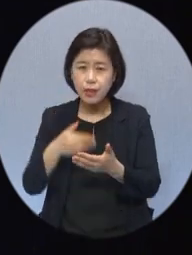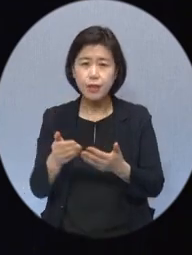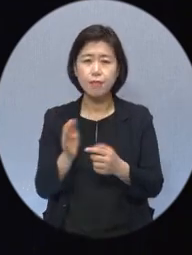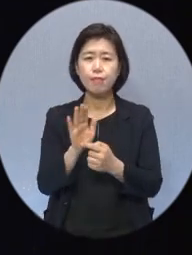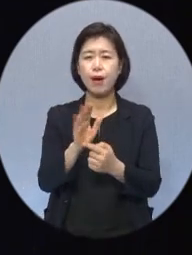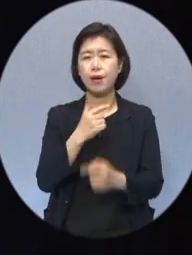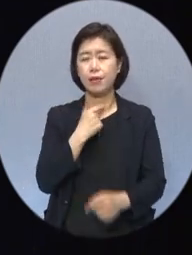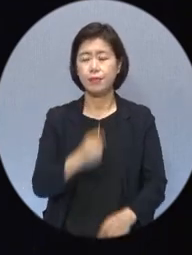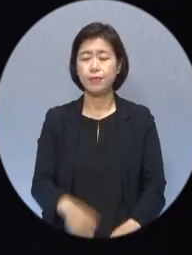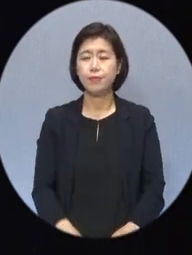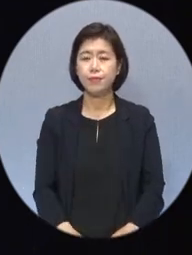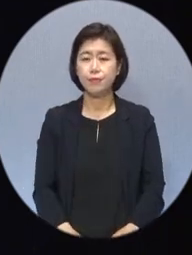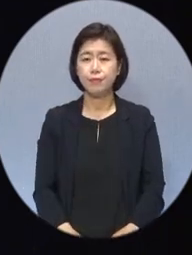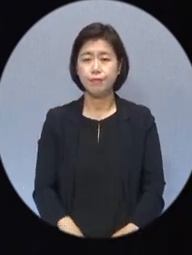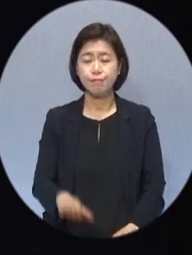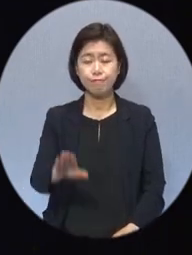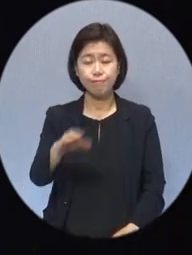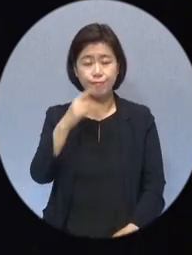어머니,